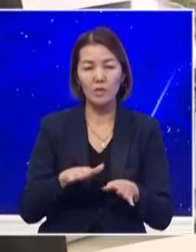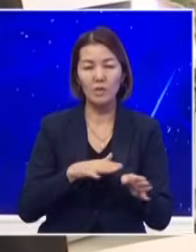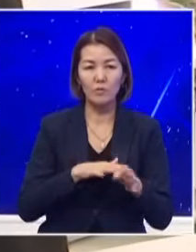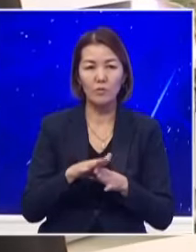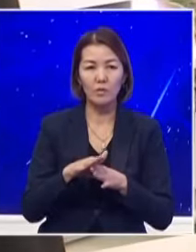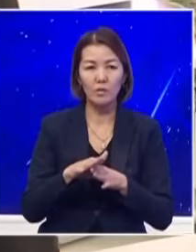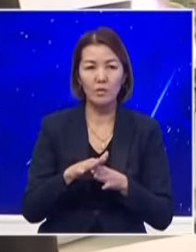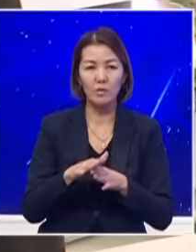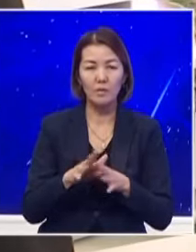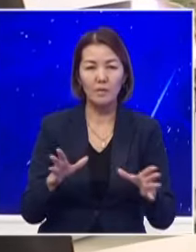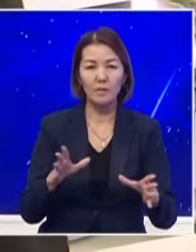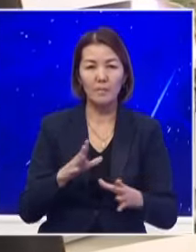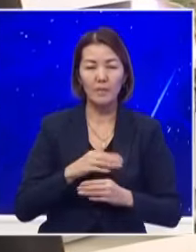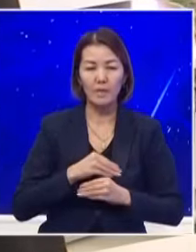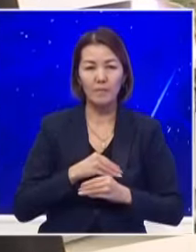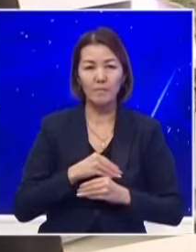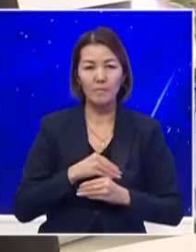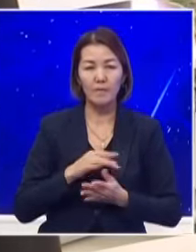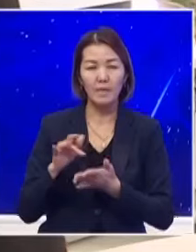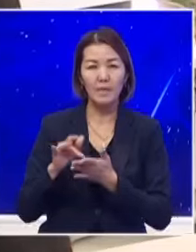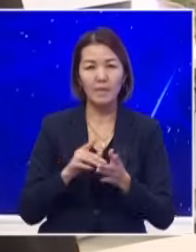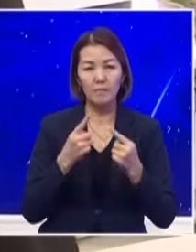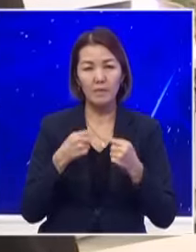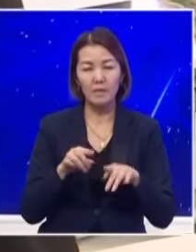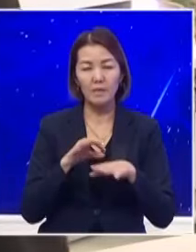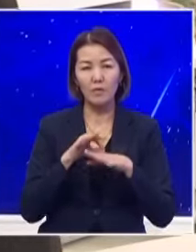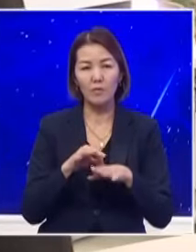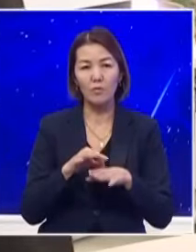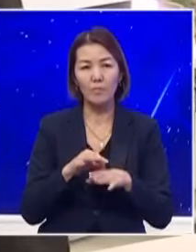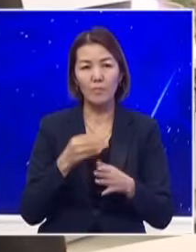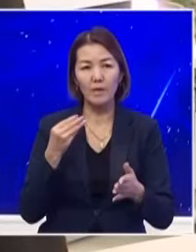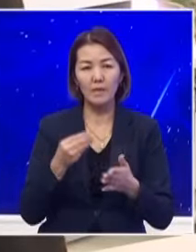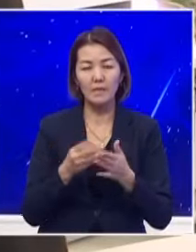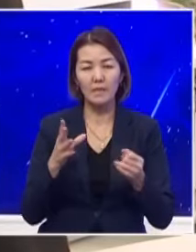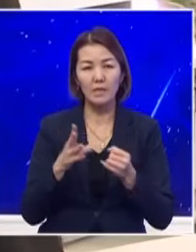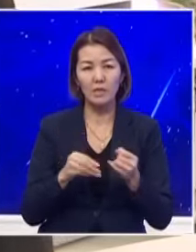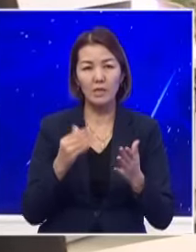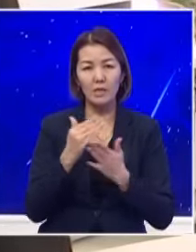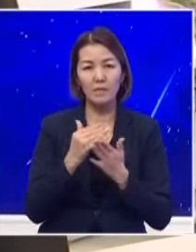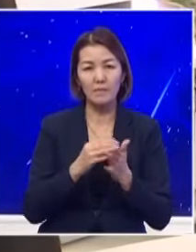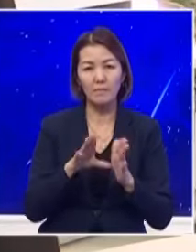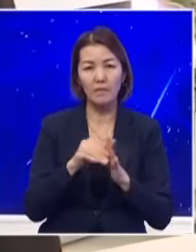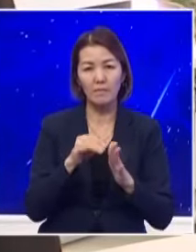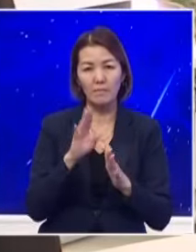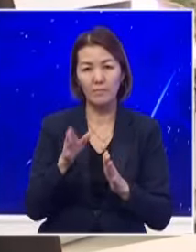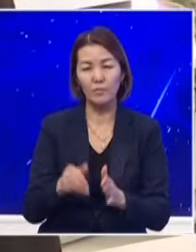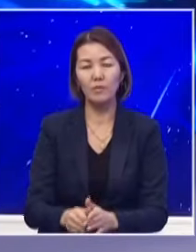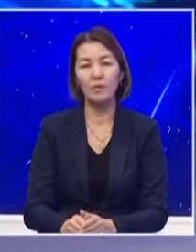өлкетанушылармен бірігіп осындай экспедиция құрып, осындай қасиетті нысандарды тізімге алып отырамыз.